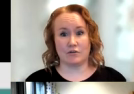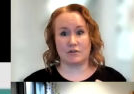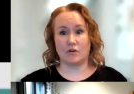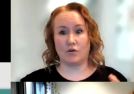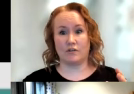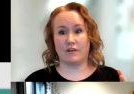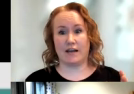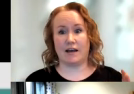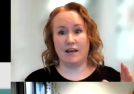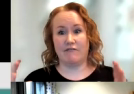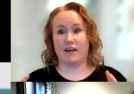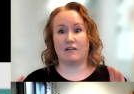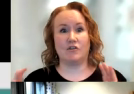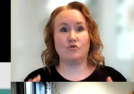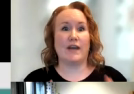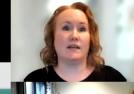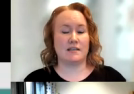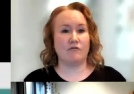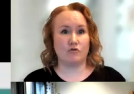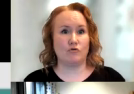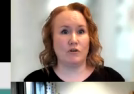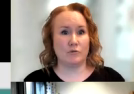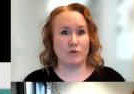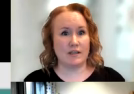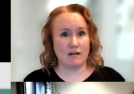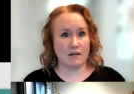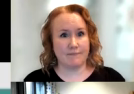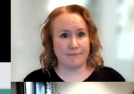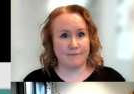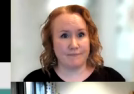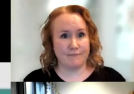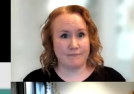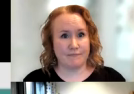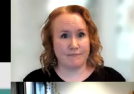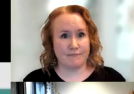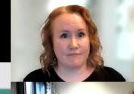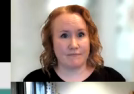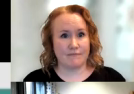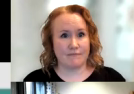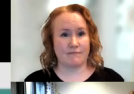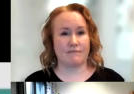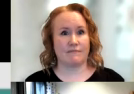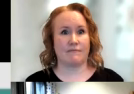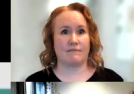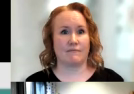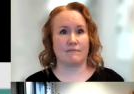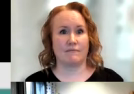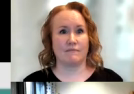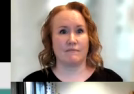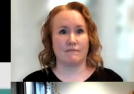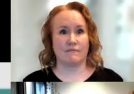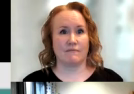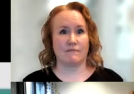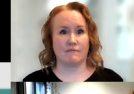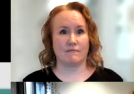den også skal gå til å gjelde VKG 2.1 I stedet for 2.0 som den gjør I dag? Ja, det skal komme til å